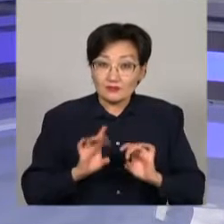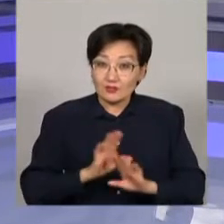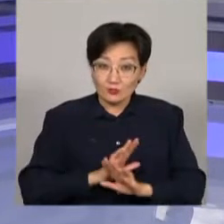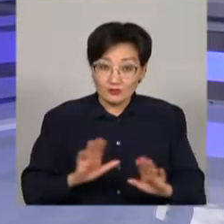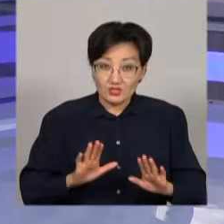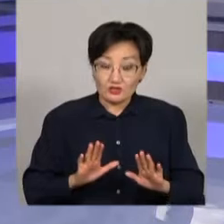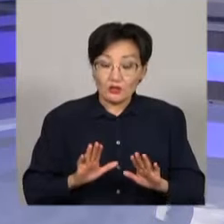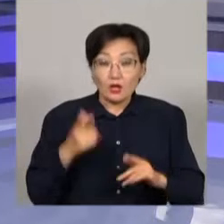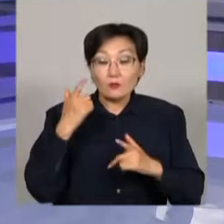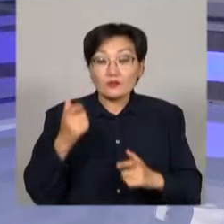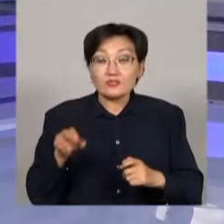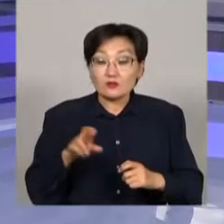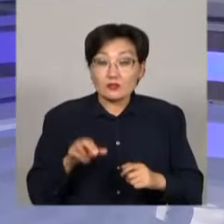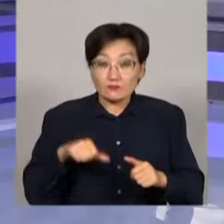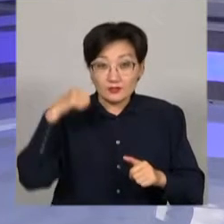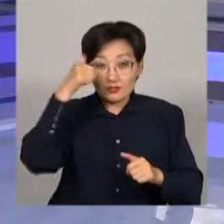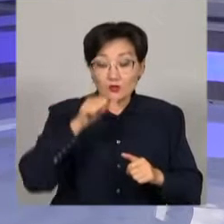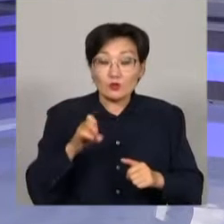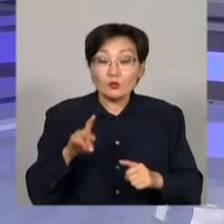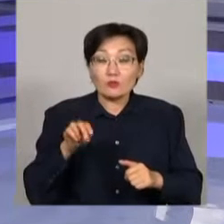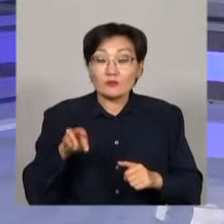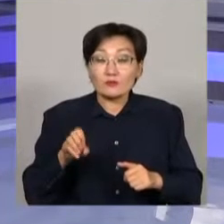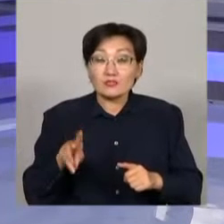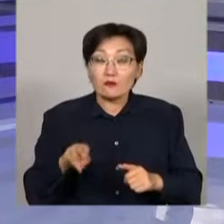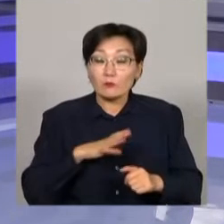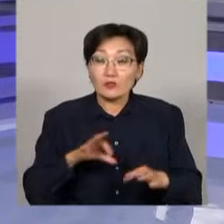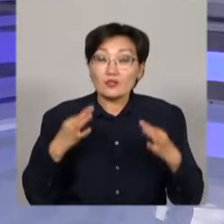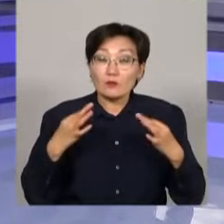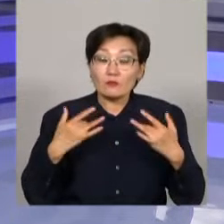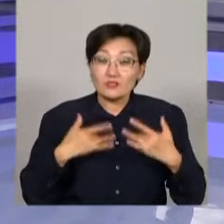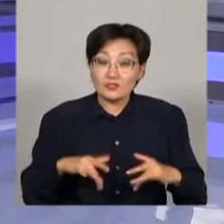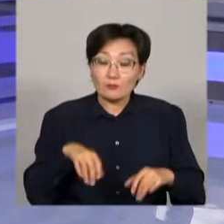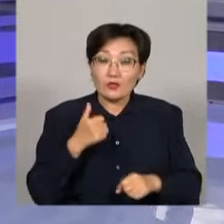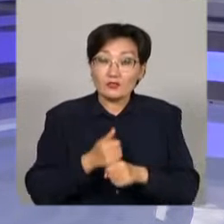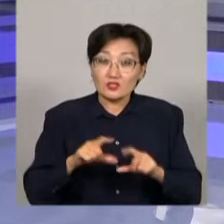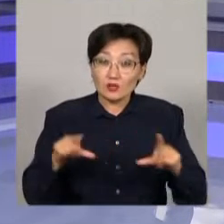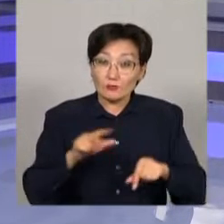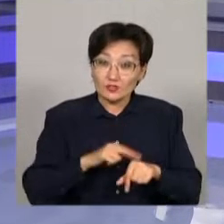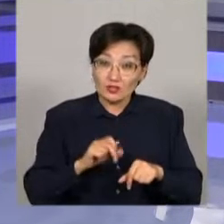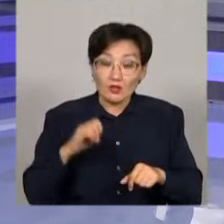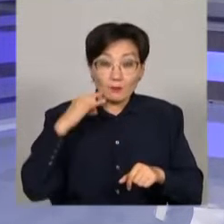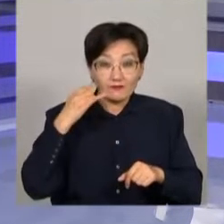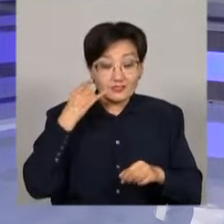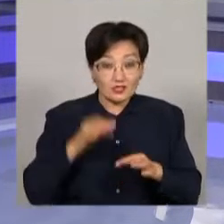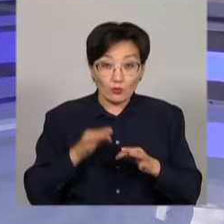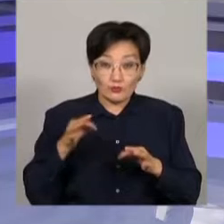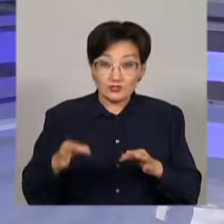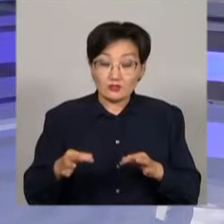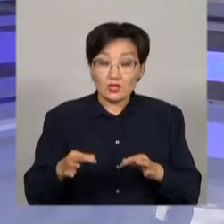подлежит. Напомню, в январе этого года Нурлан Масимов был освобожден от должности главы департамента полиции Павлодарской